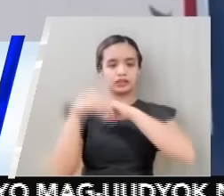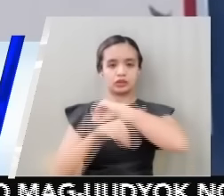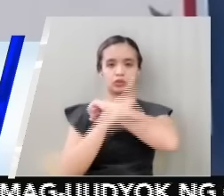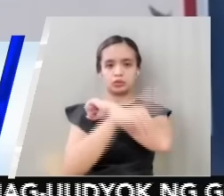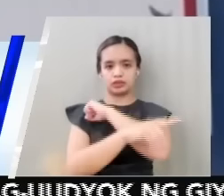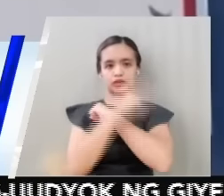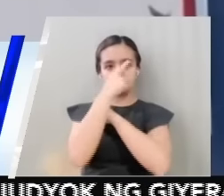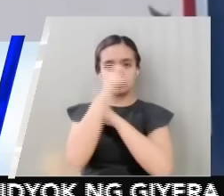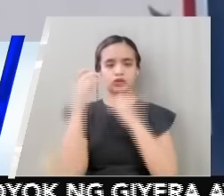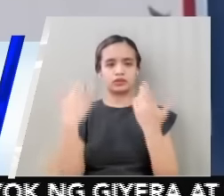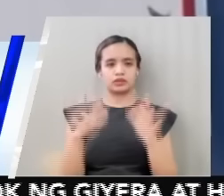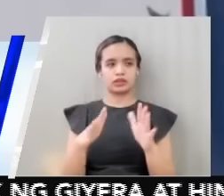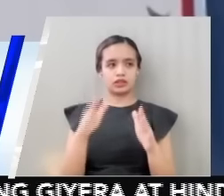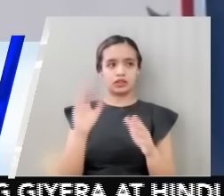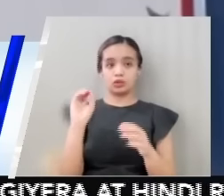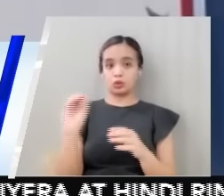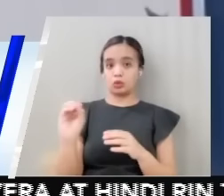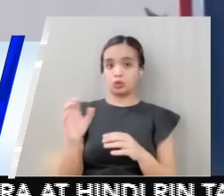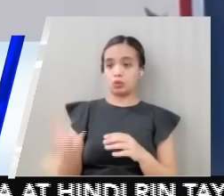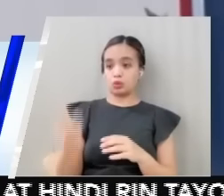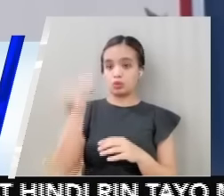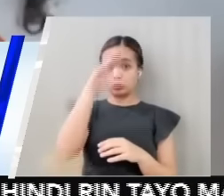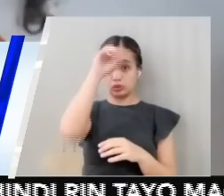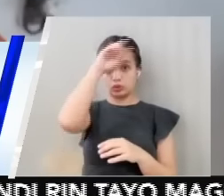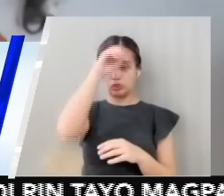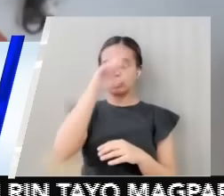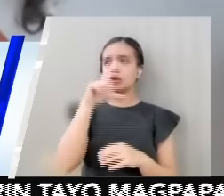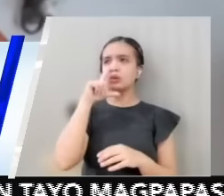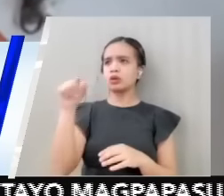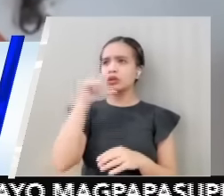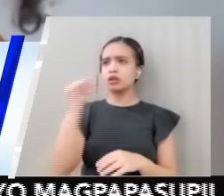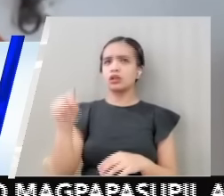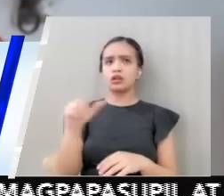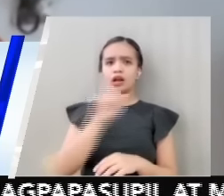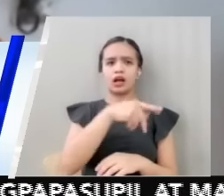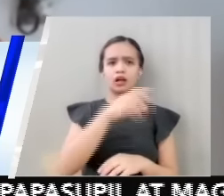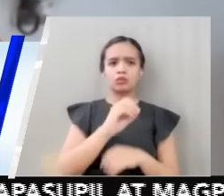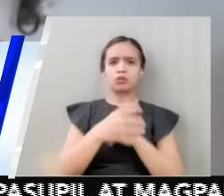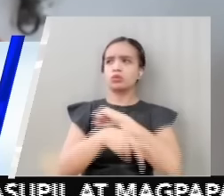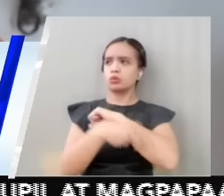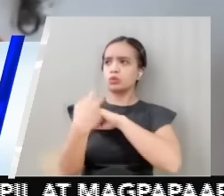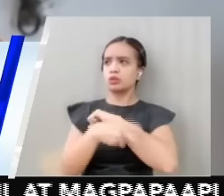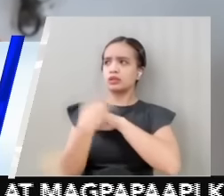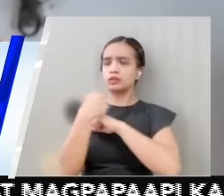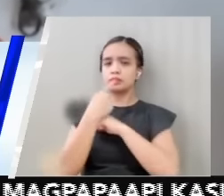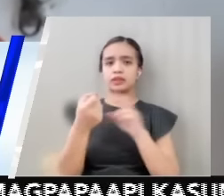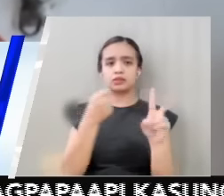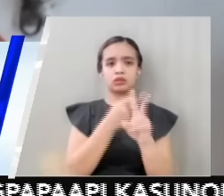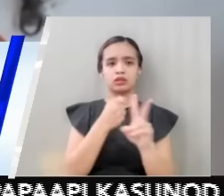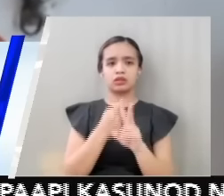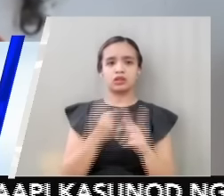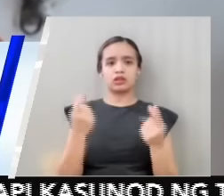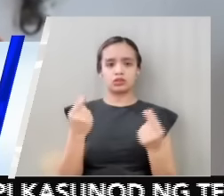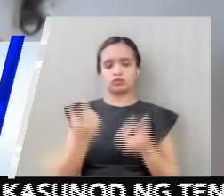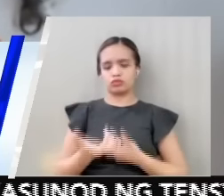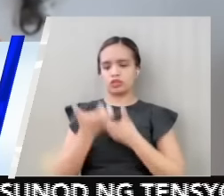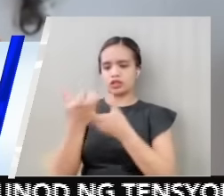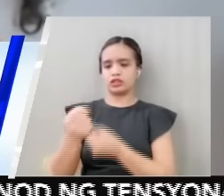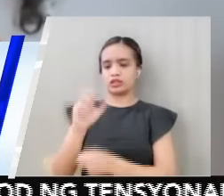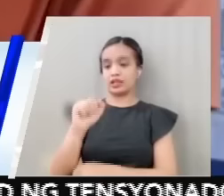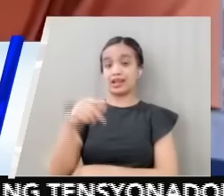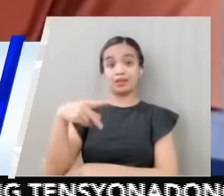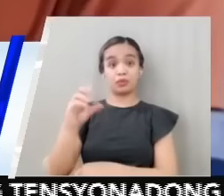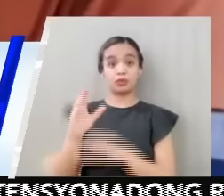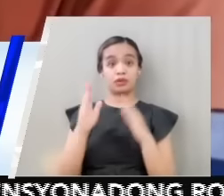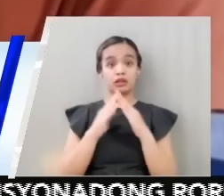ng sariling lolo na ilang beses daw siyang pinagnakawan. Ayon sa biktima, ginawa niyang katiwala ang apo sa kanilang bahay at dental